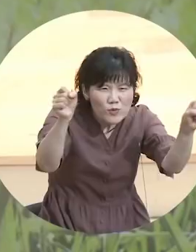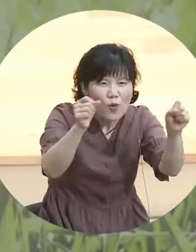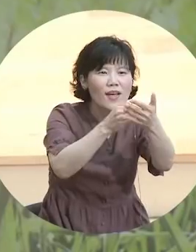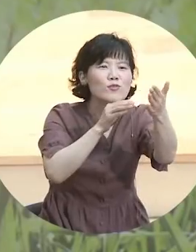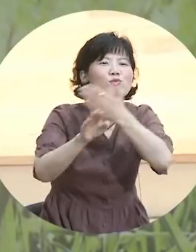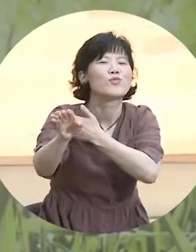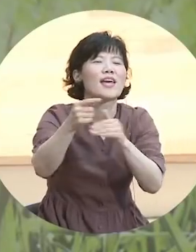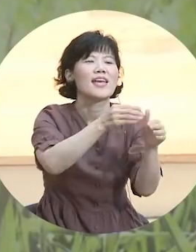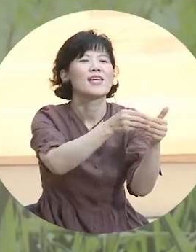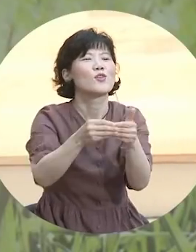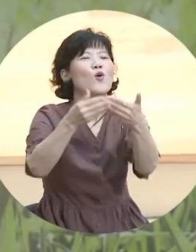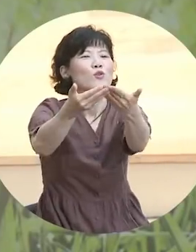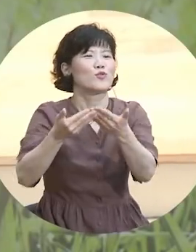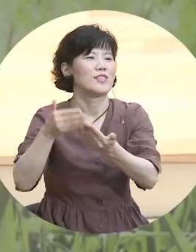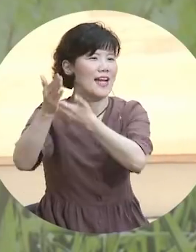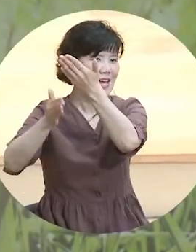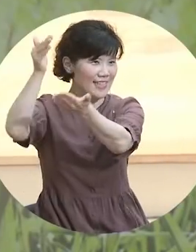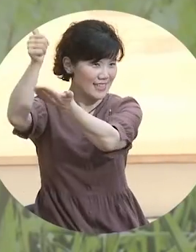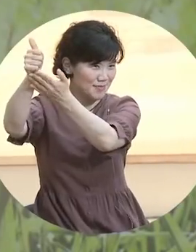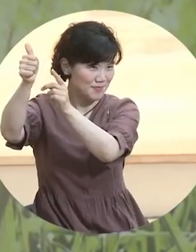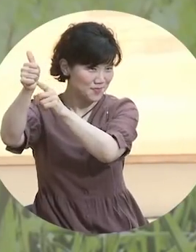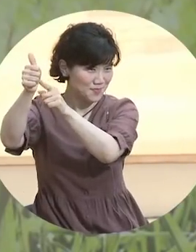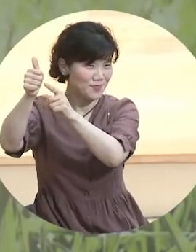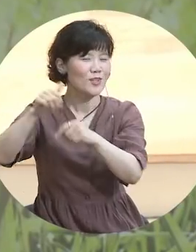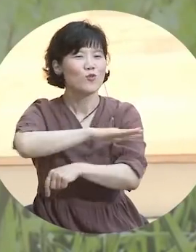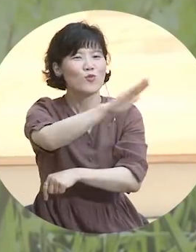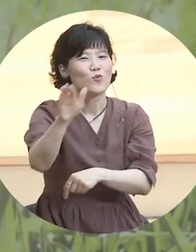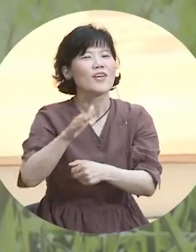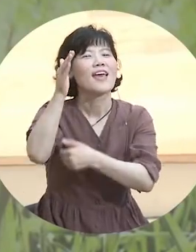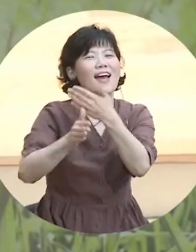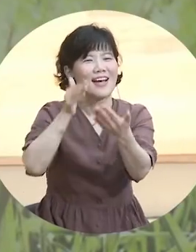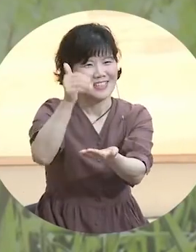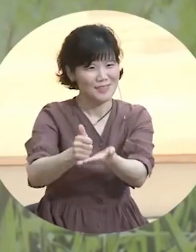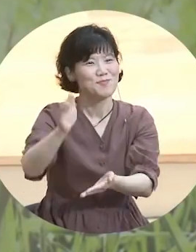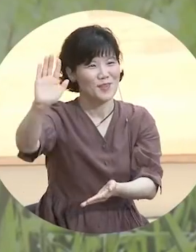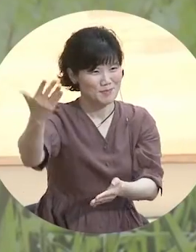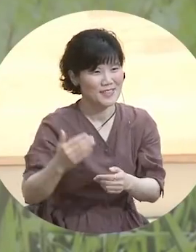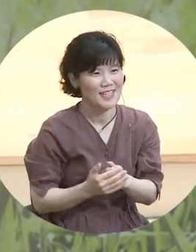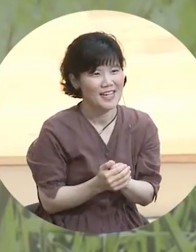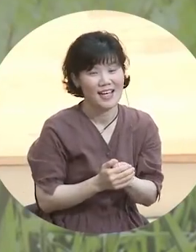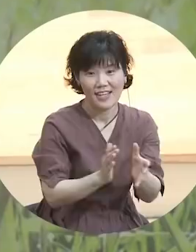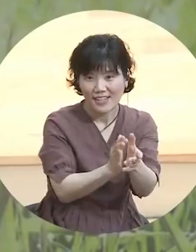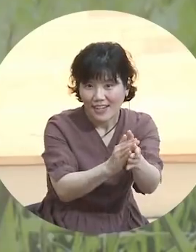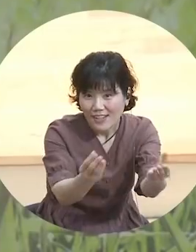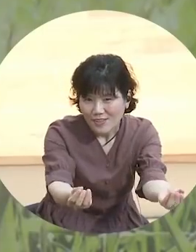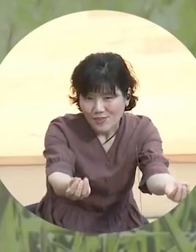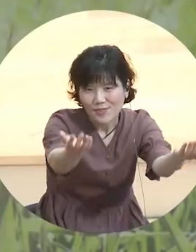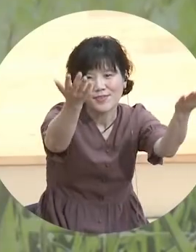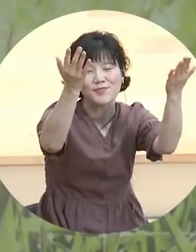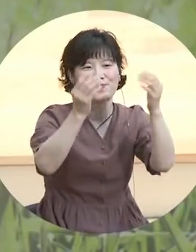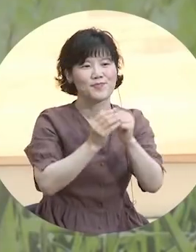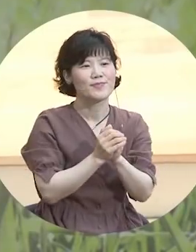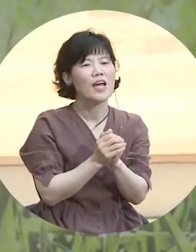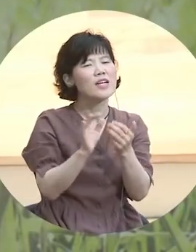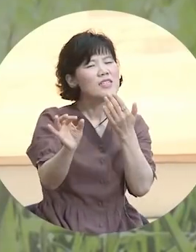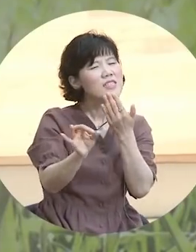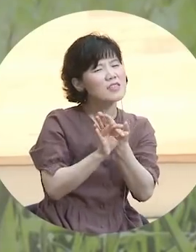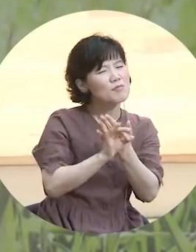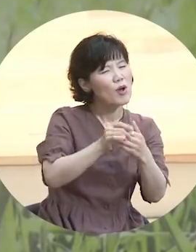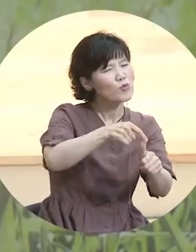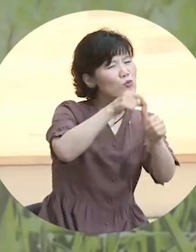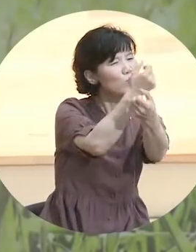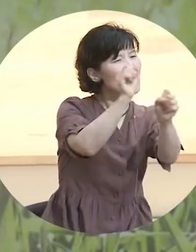구속하여 인도하시는 하나님이 우리의 하나님이신 줄 믿습니다. 할렐루야. 자, 그러면